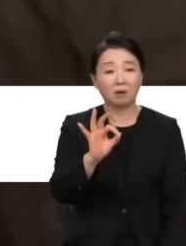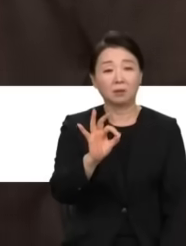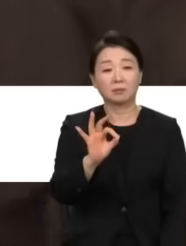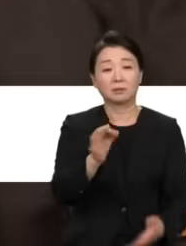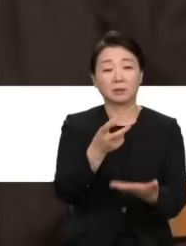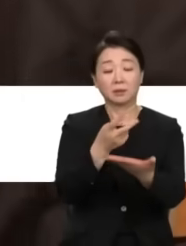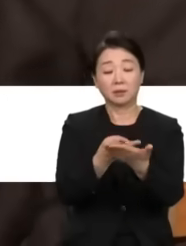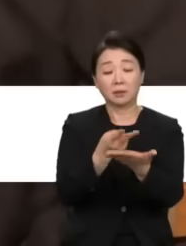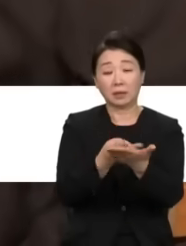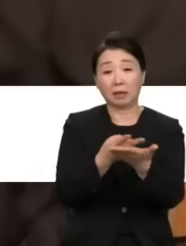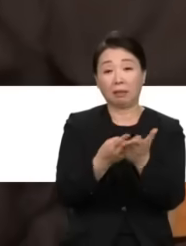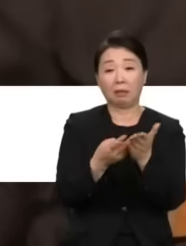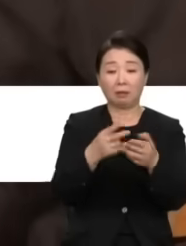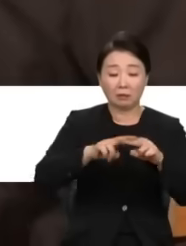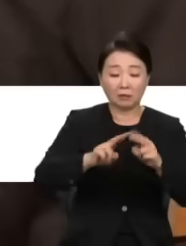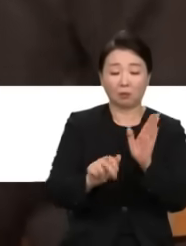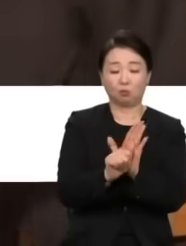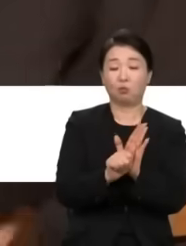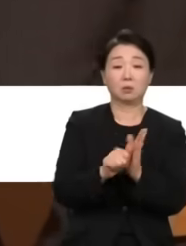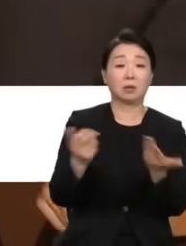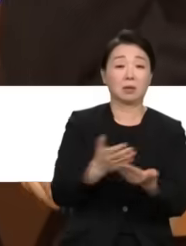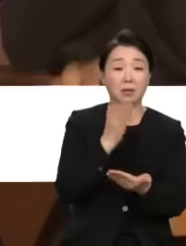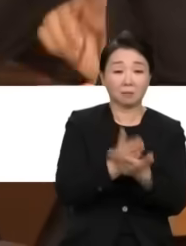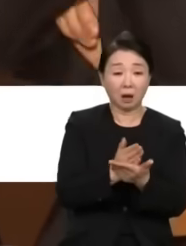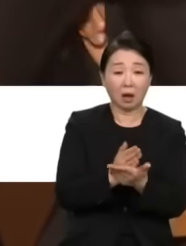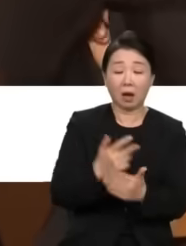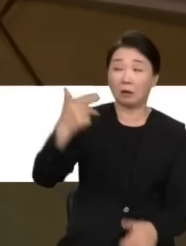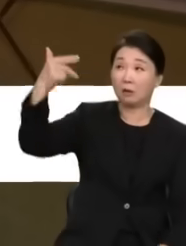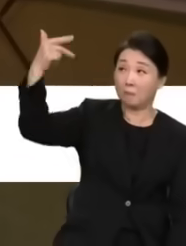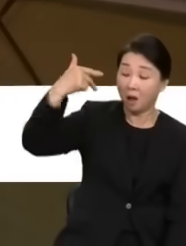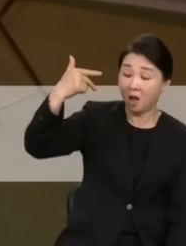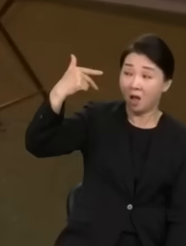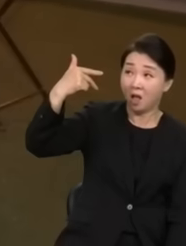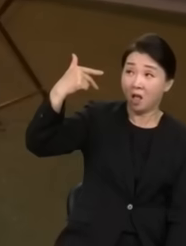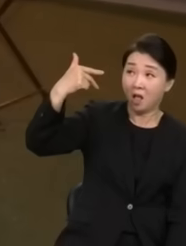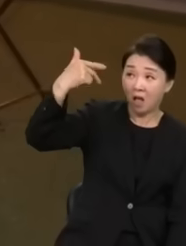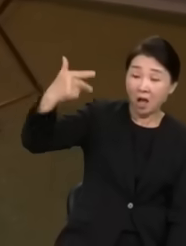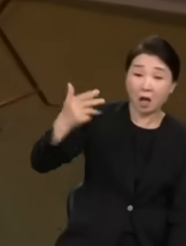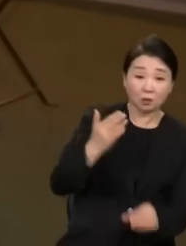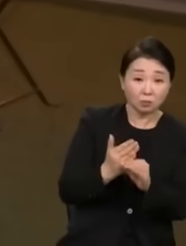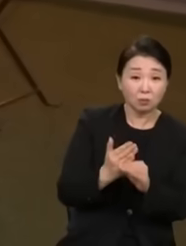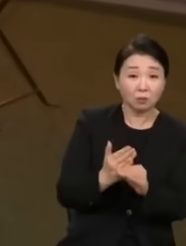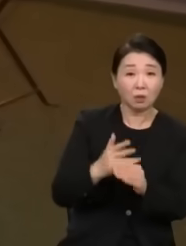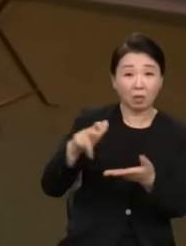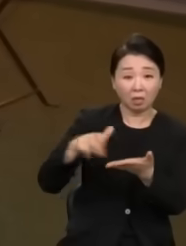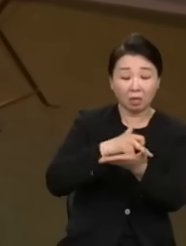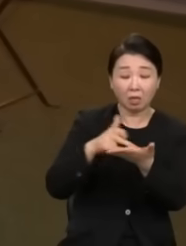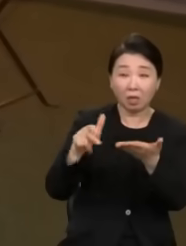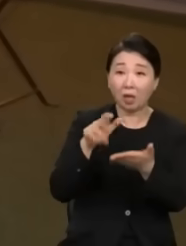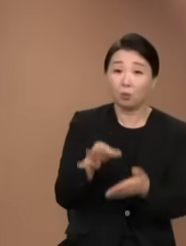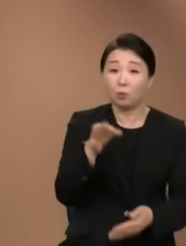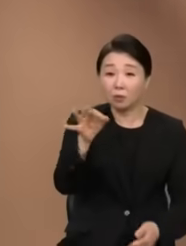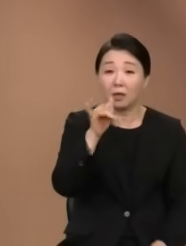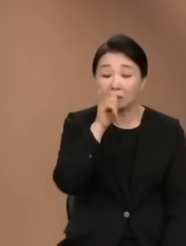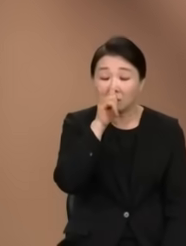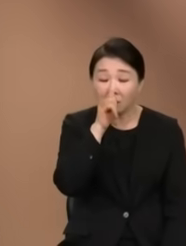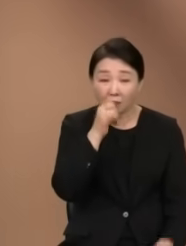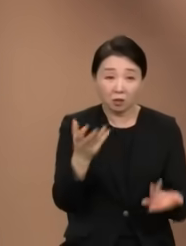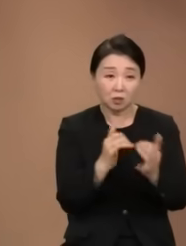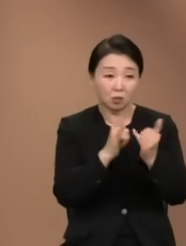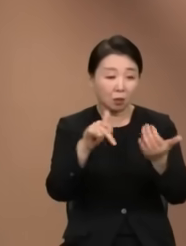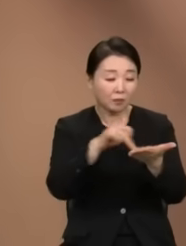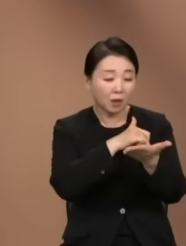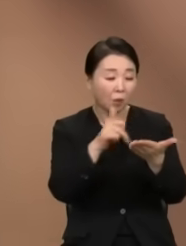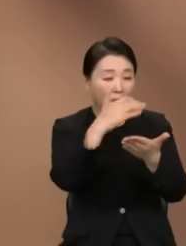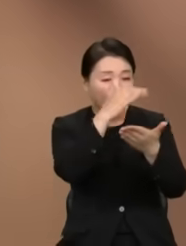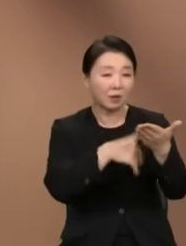마시죠. 얼마나 사람이 날 보고 있구나. 메신저의 유료 기능을 이용해 직원들의 대화 내용을